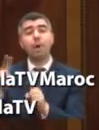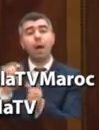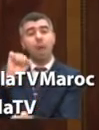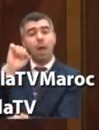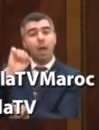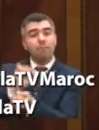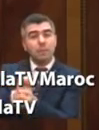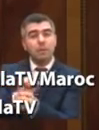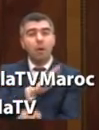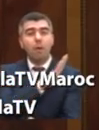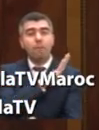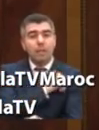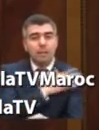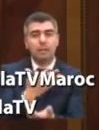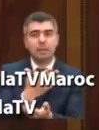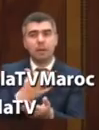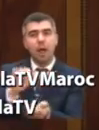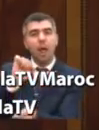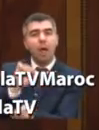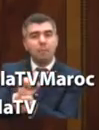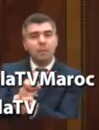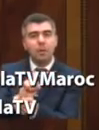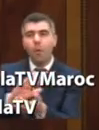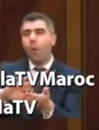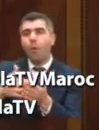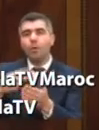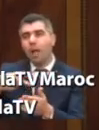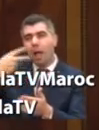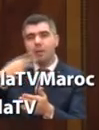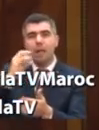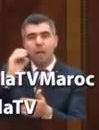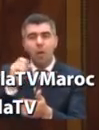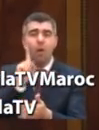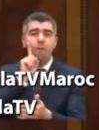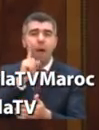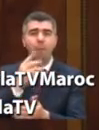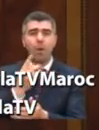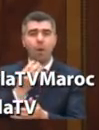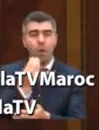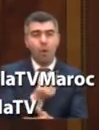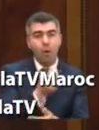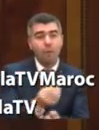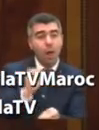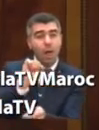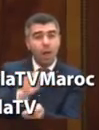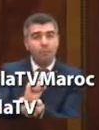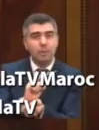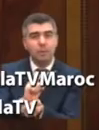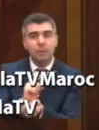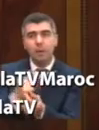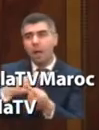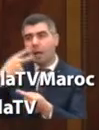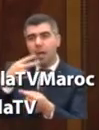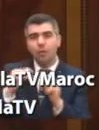النفسية والمعاناة الجسدية، معاناة المرأة والطفل داخل لا نسمع صوتا ولا ركزة.